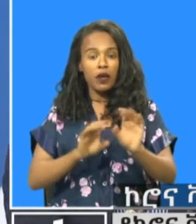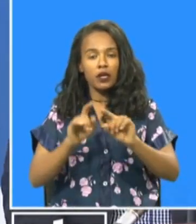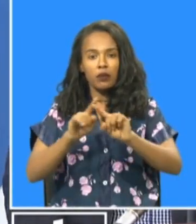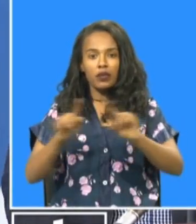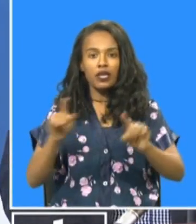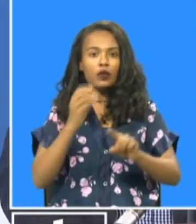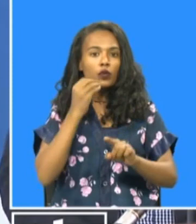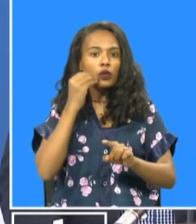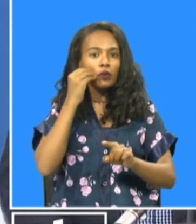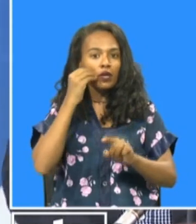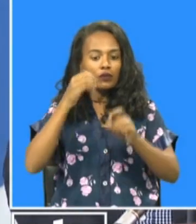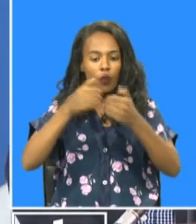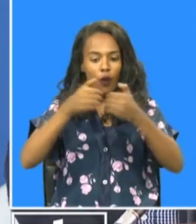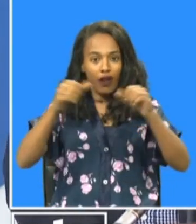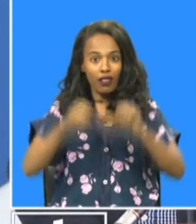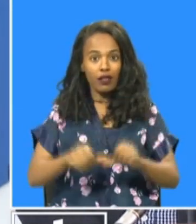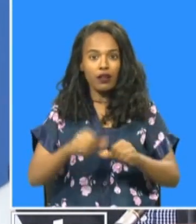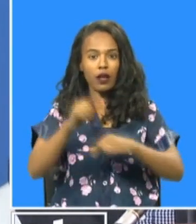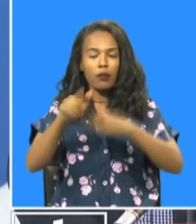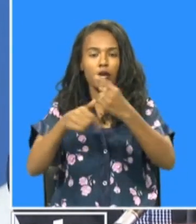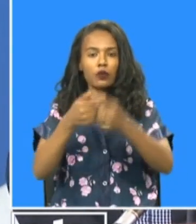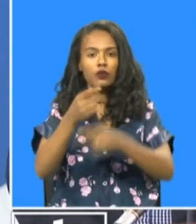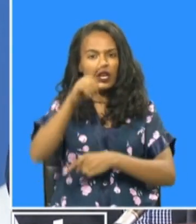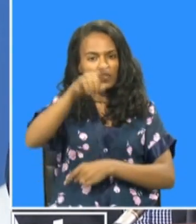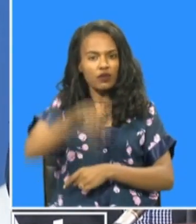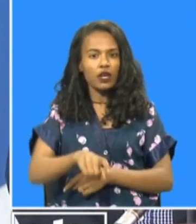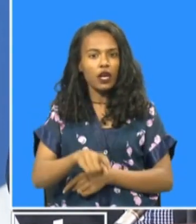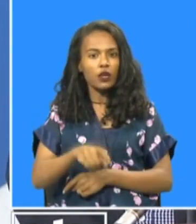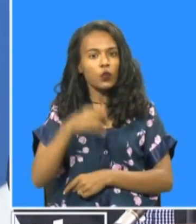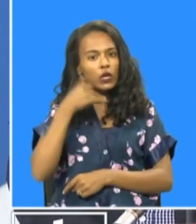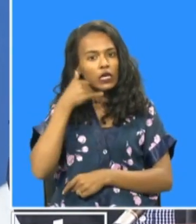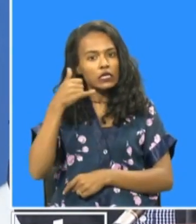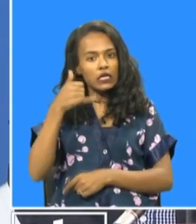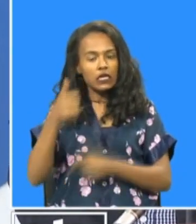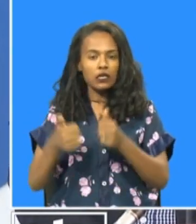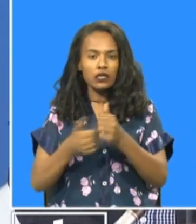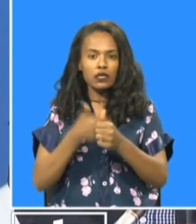በተለይ ወደ ቤት ኳራንቲን የሚሄዱት ላይ አስፈላጊው የስልክ